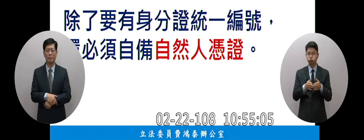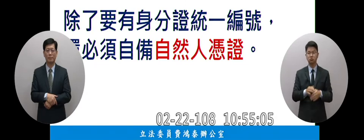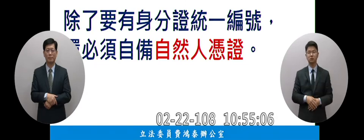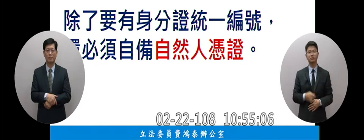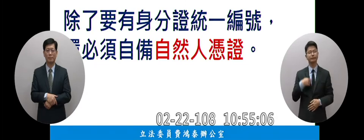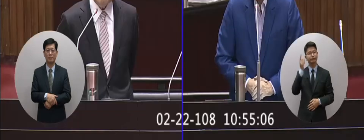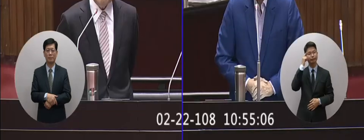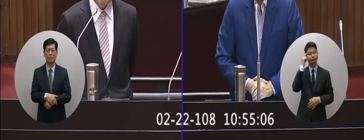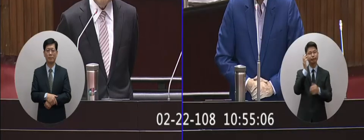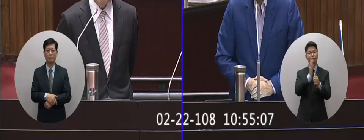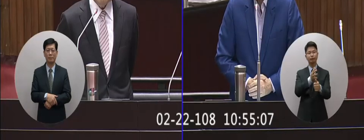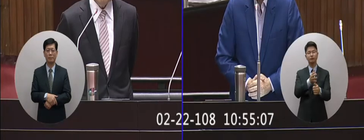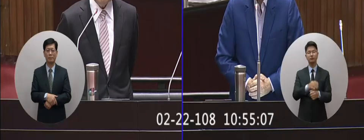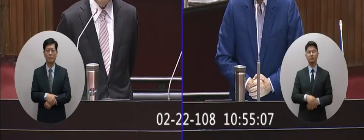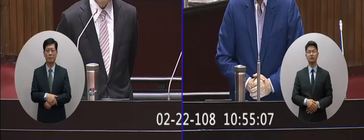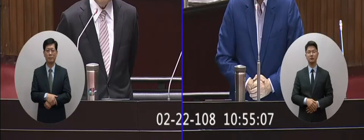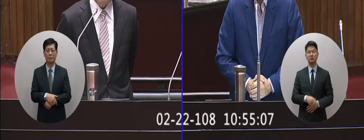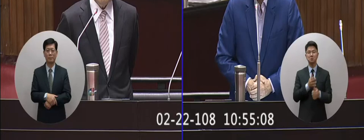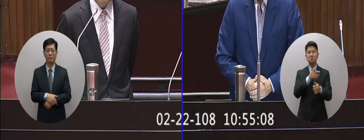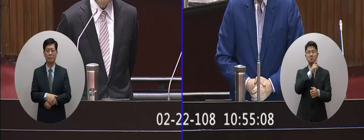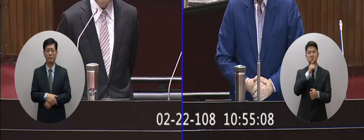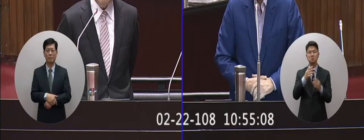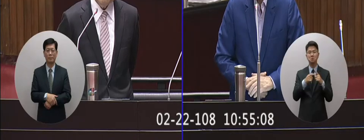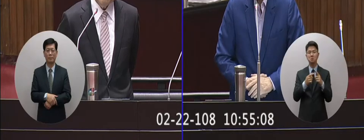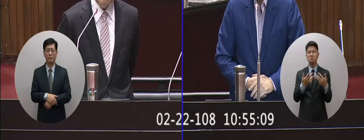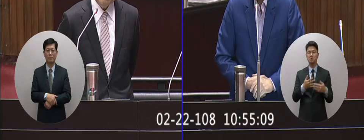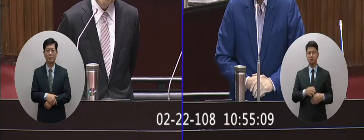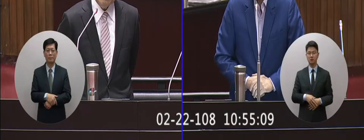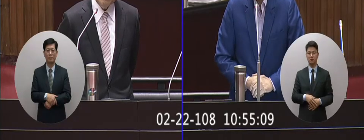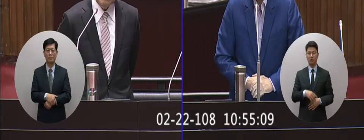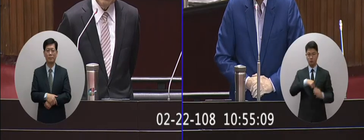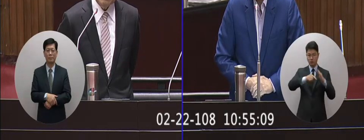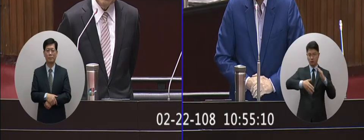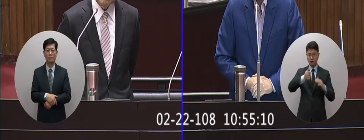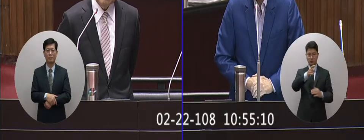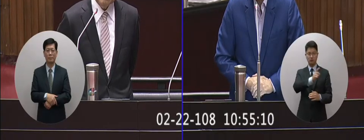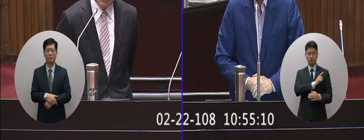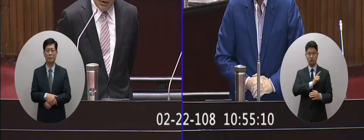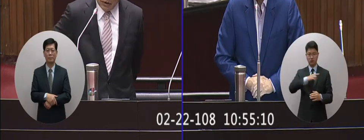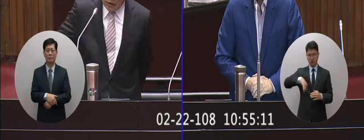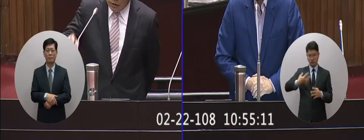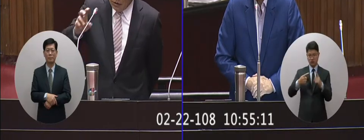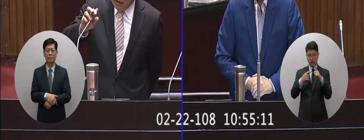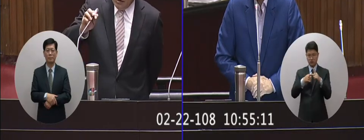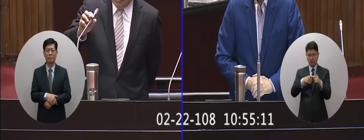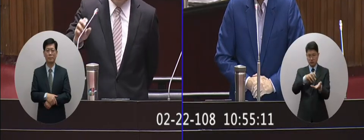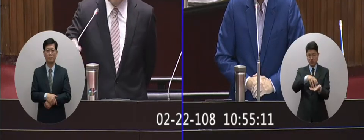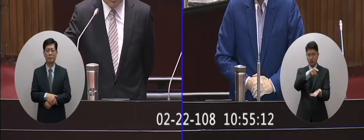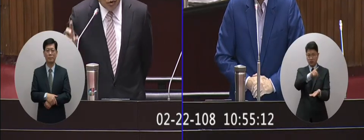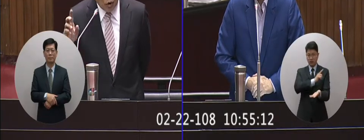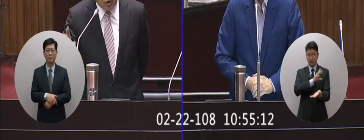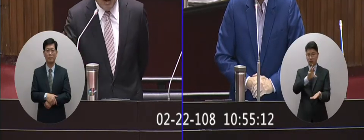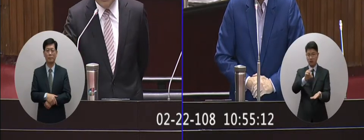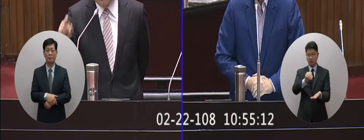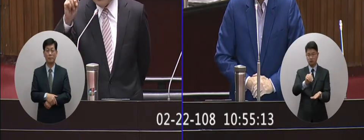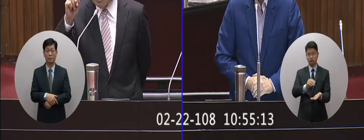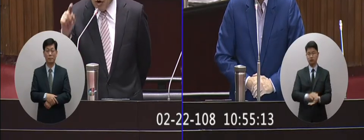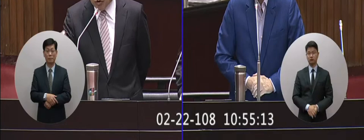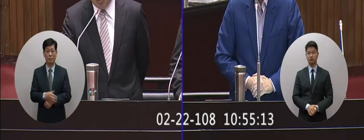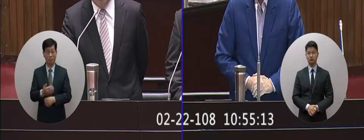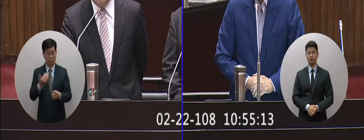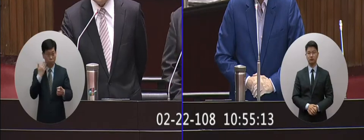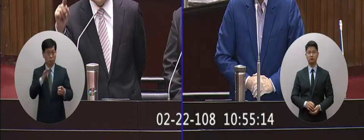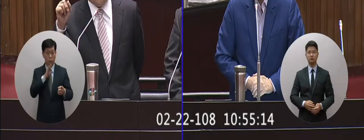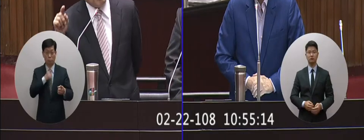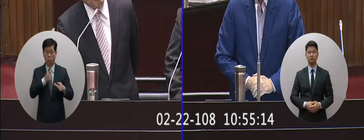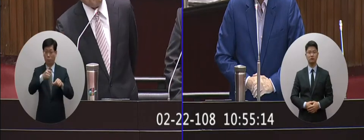可不可以请教一下一个私人的问题啊？请问院长，你有没有自然人凭证？ 这个有关